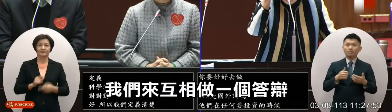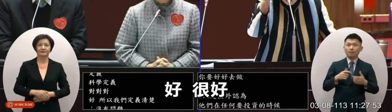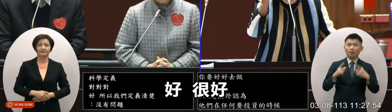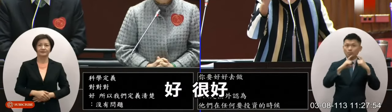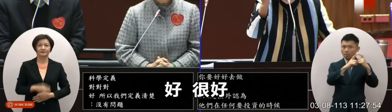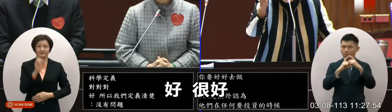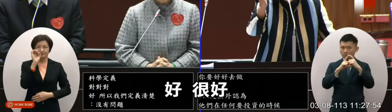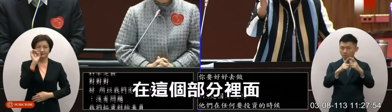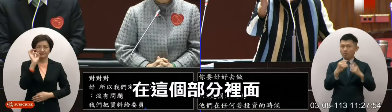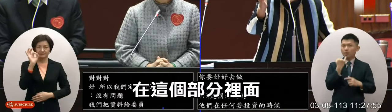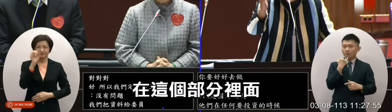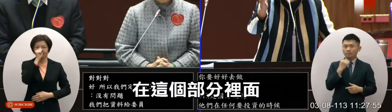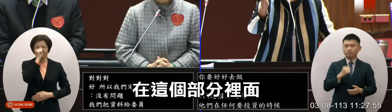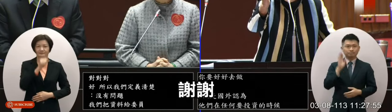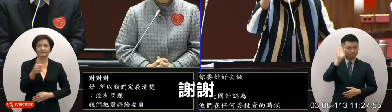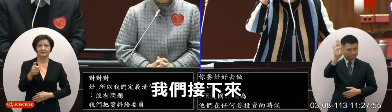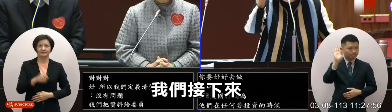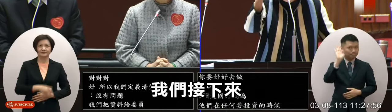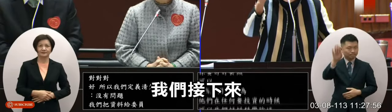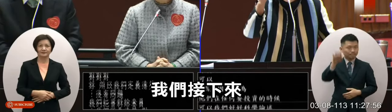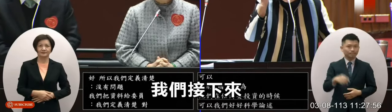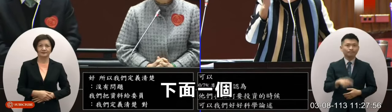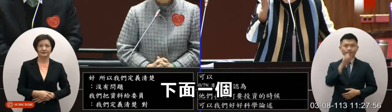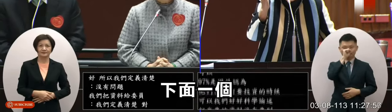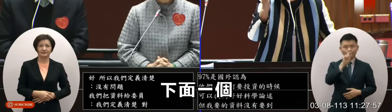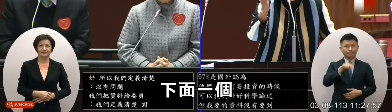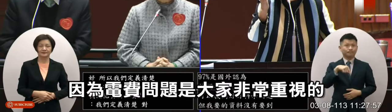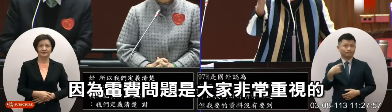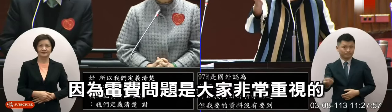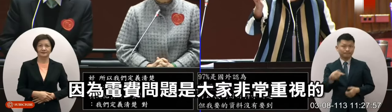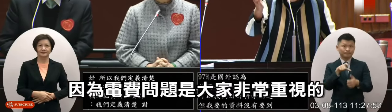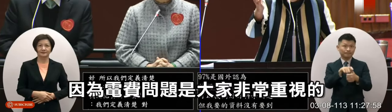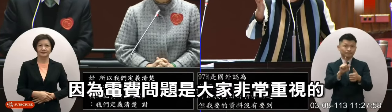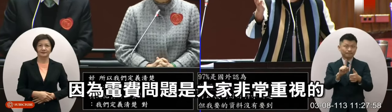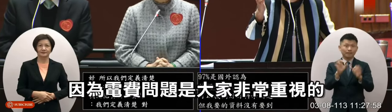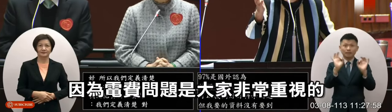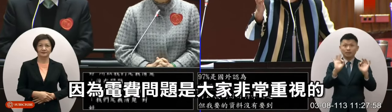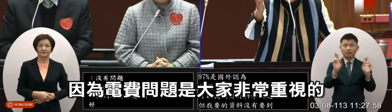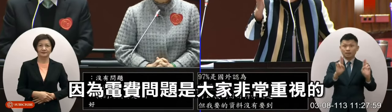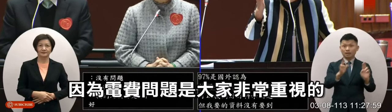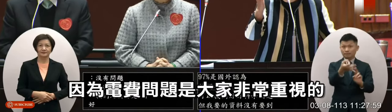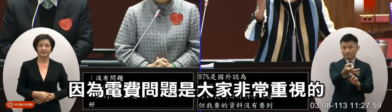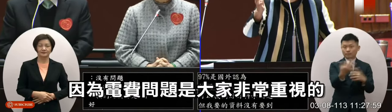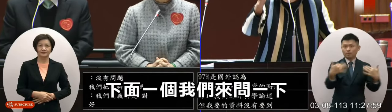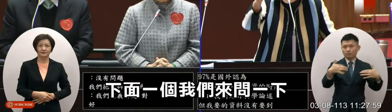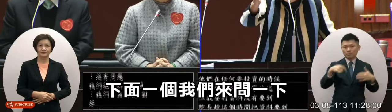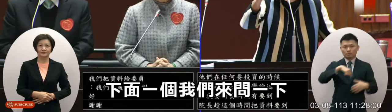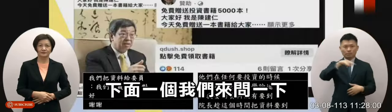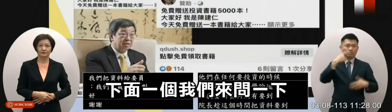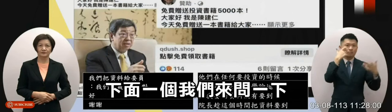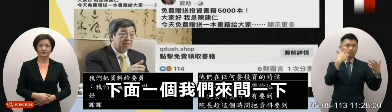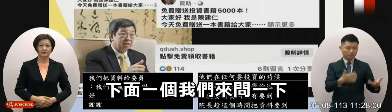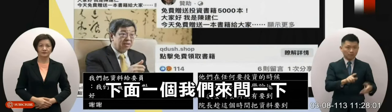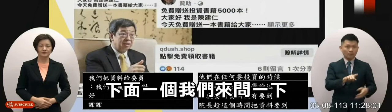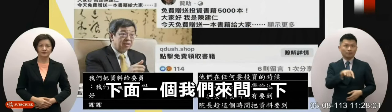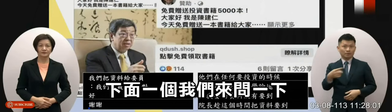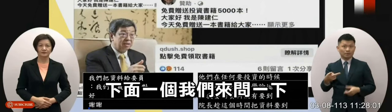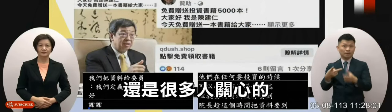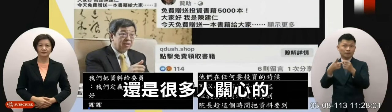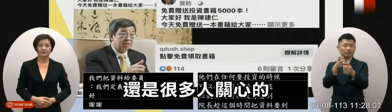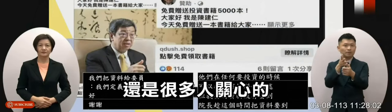辩。 好， 很好，在这个部分里面，谢谢。我们接下来下面一个，因为电费问题是大家非常重视的，下面一个我们来问一